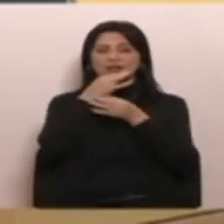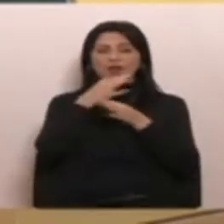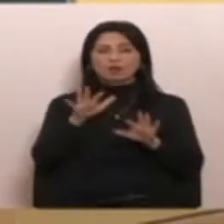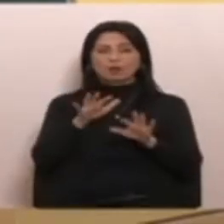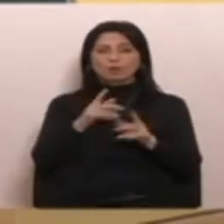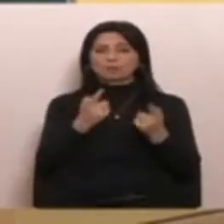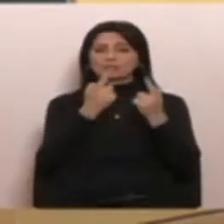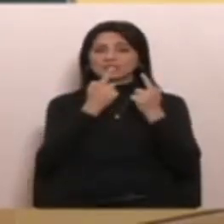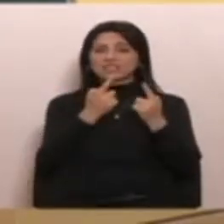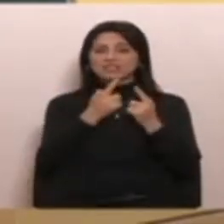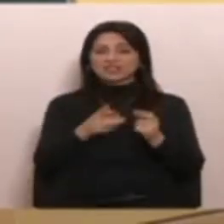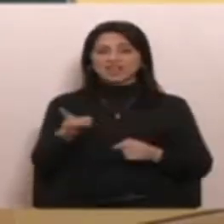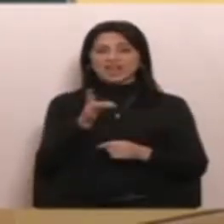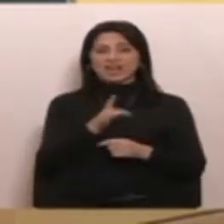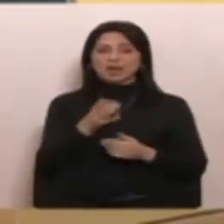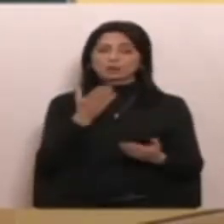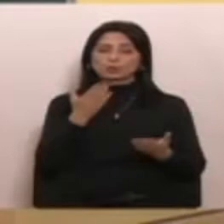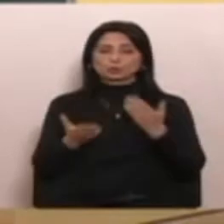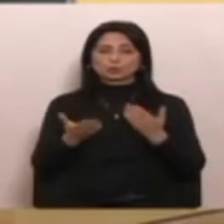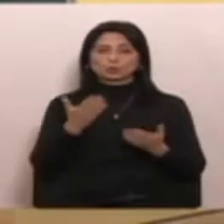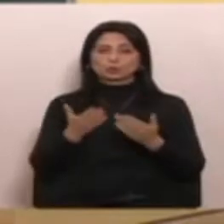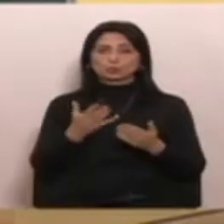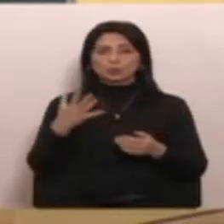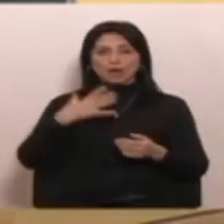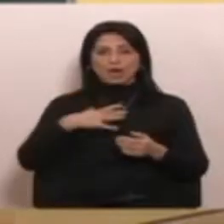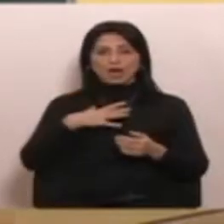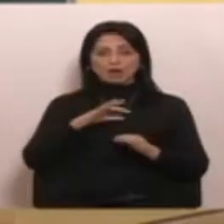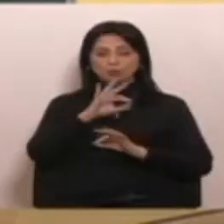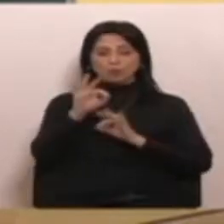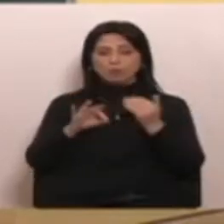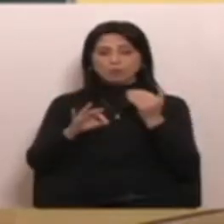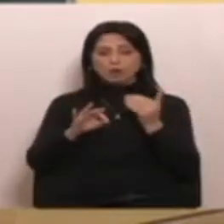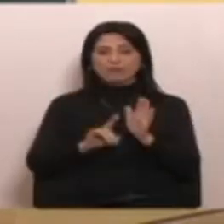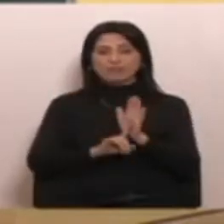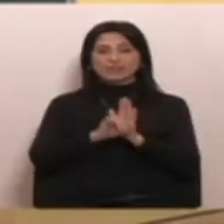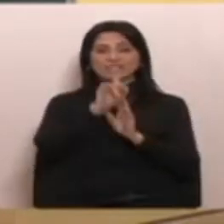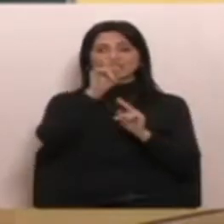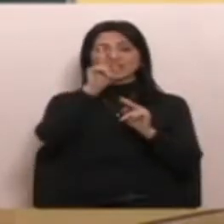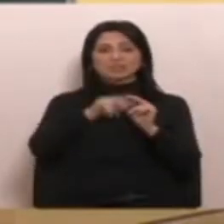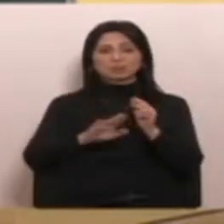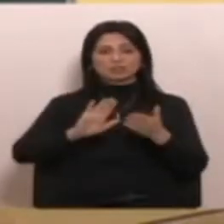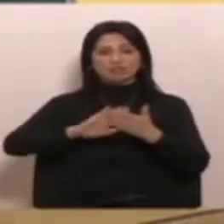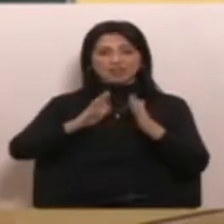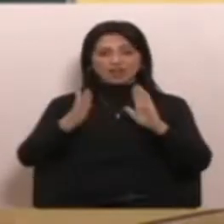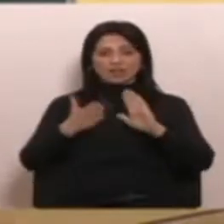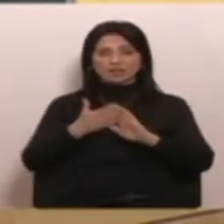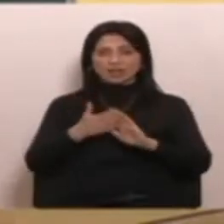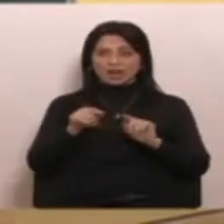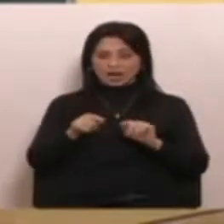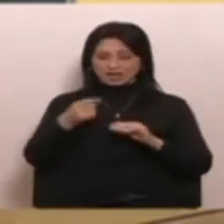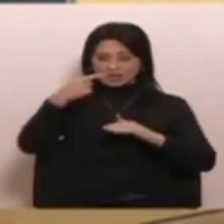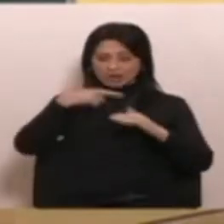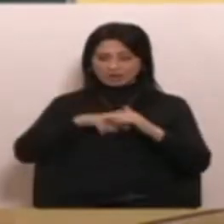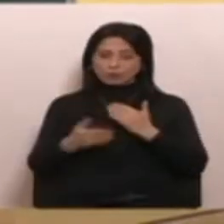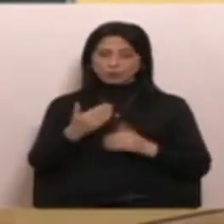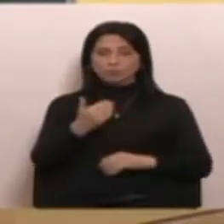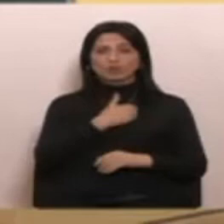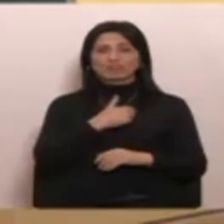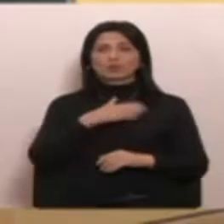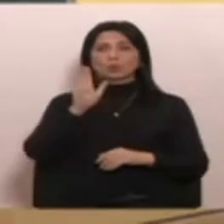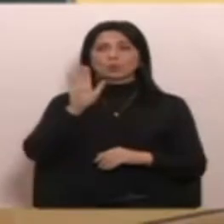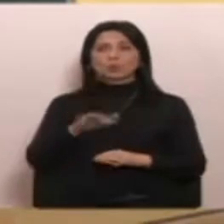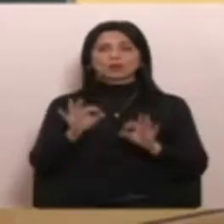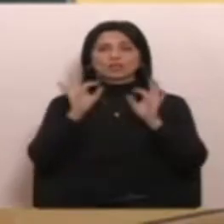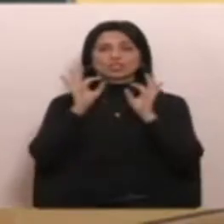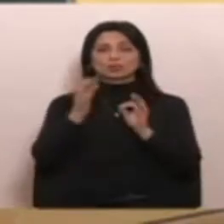მსხვილი რეგიონალური თუ ქართული პროექტის დაწყება დასრულების ვადები. აქედან გამომდინარე, თუ გვინდა, რომ უფრო